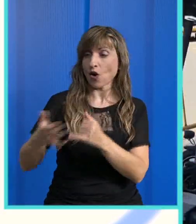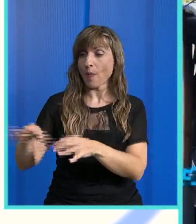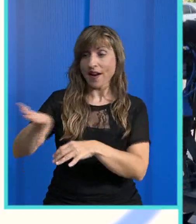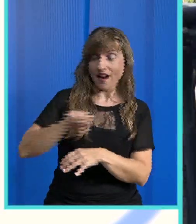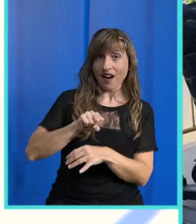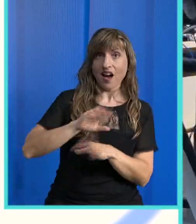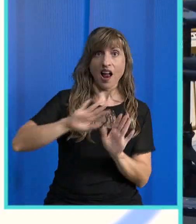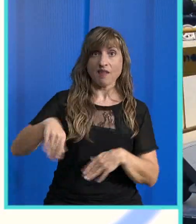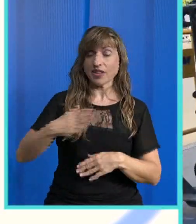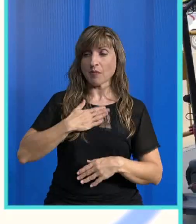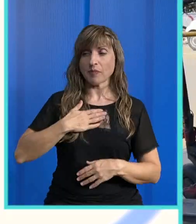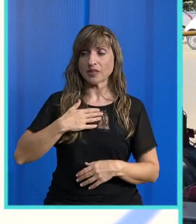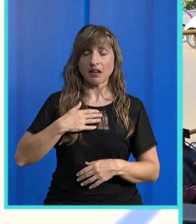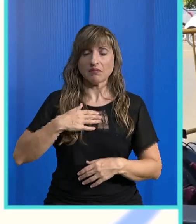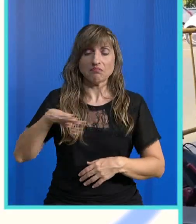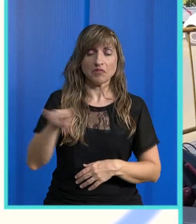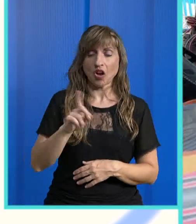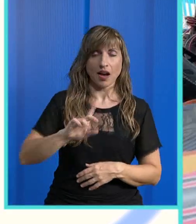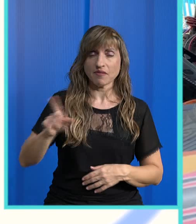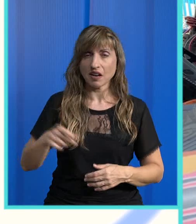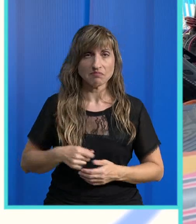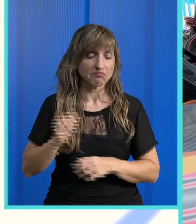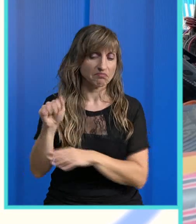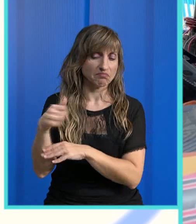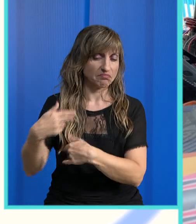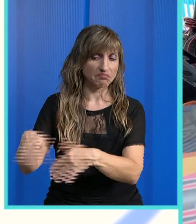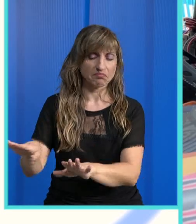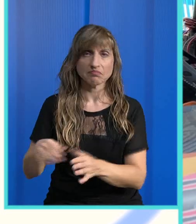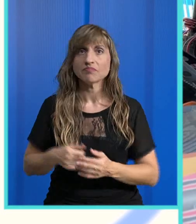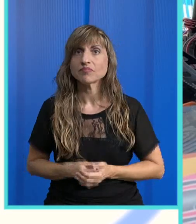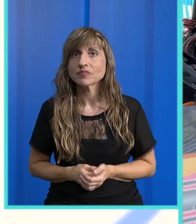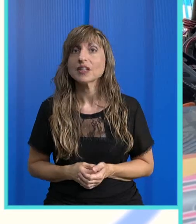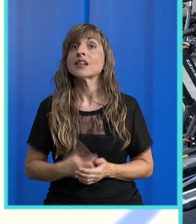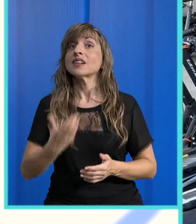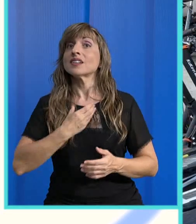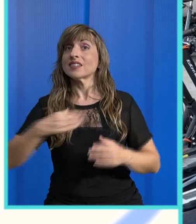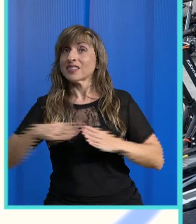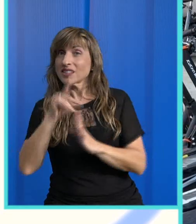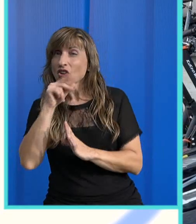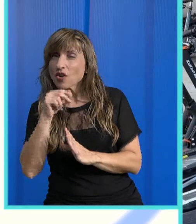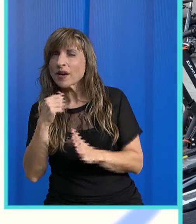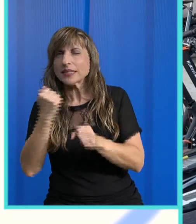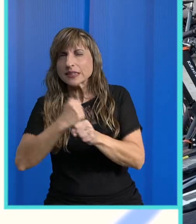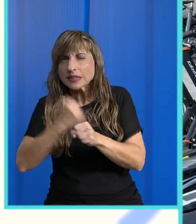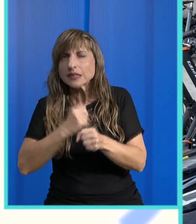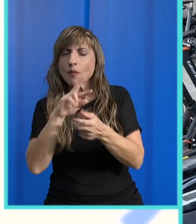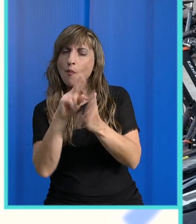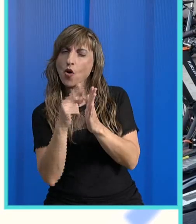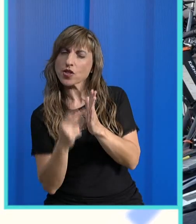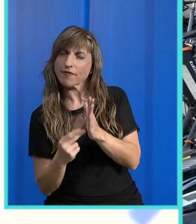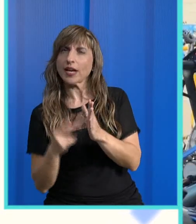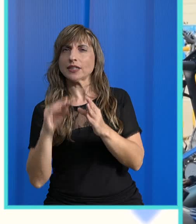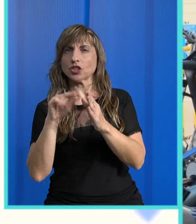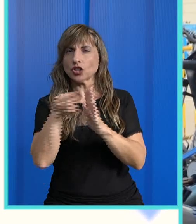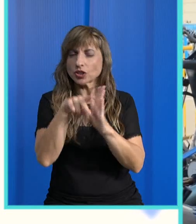opten per abandonar-los L'Ajuntament Colomenc treballa per una modificació de les ordenances locals per tal de poder traslladar els vehicles